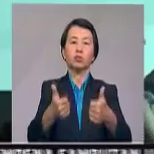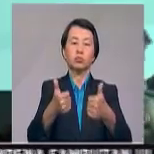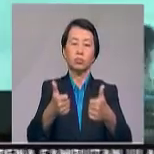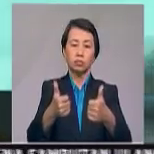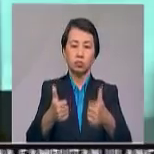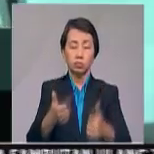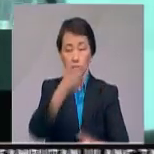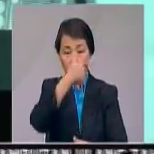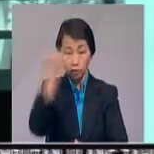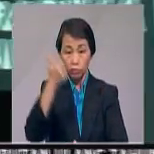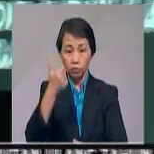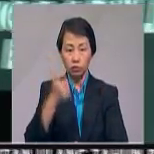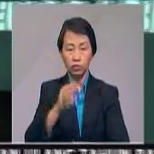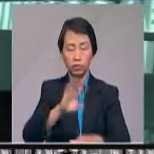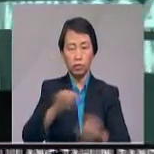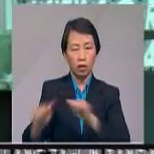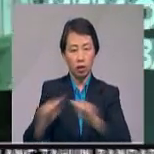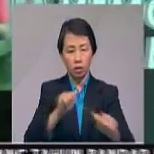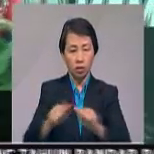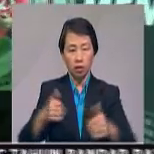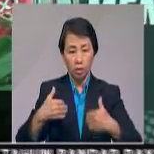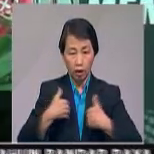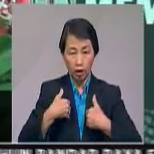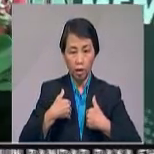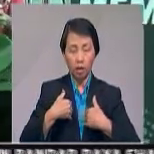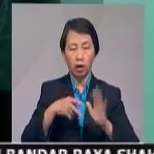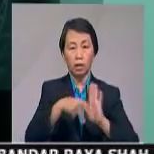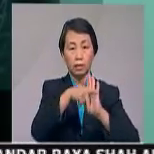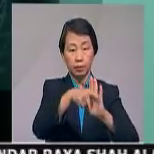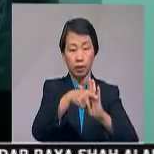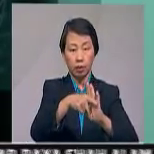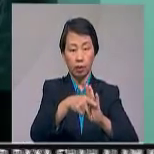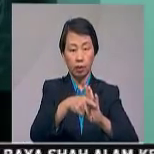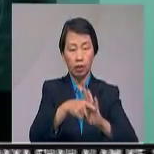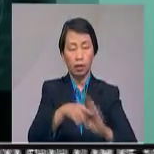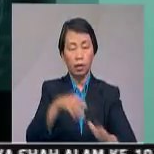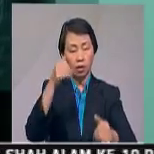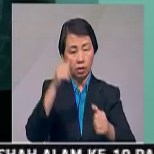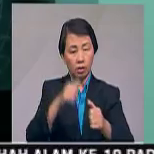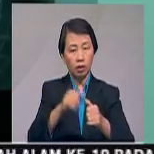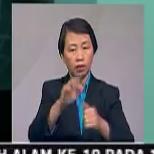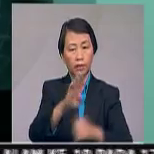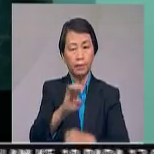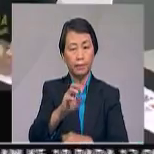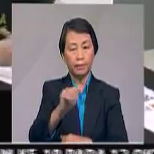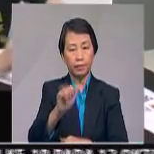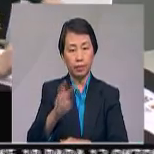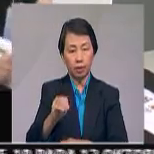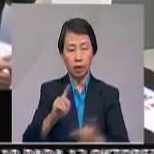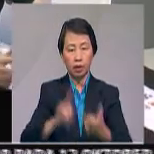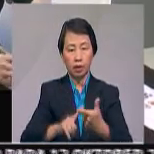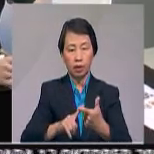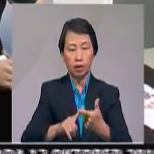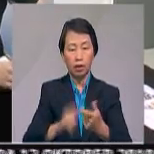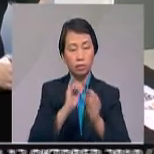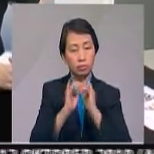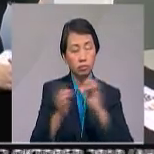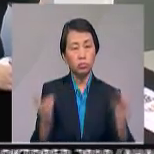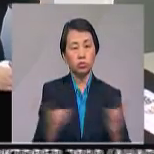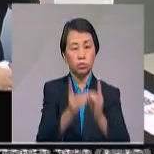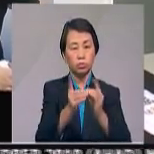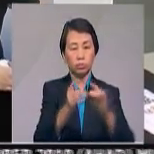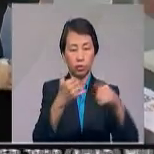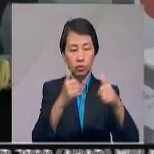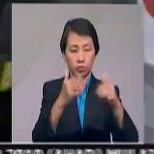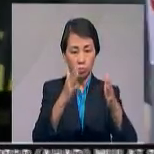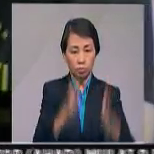Ia berikutan tarikan aktiviti yang diadakan, antaranya pameran galeri memorabilia BAM serta sesi bertemu peminat.